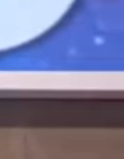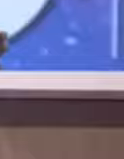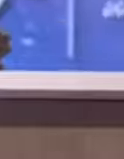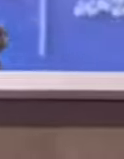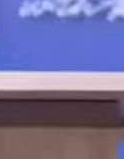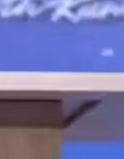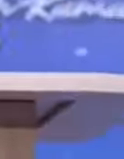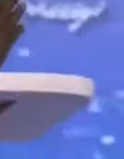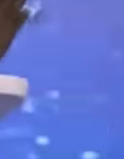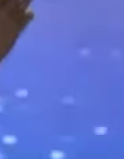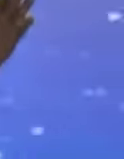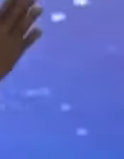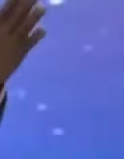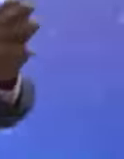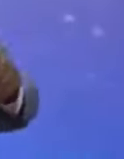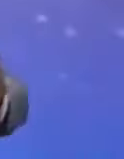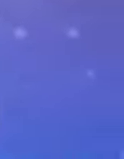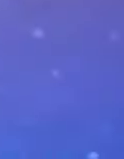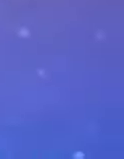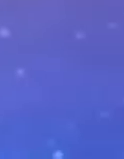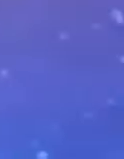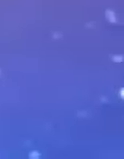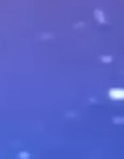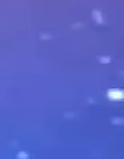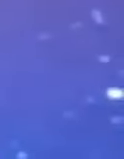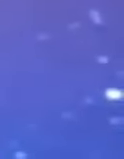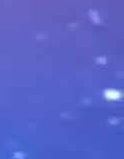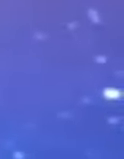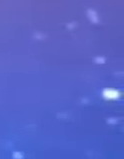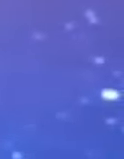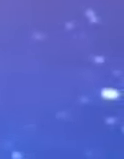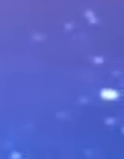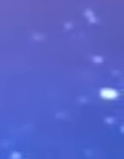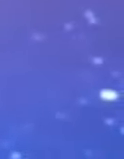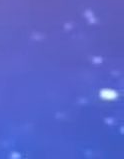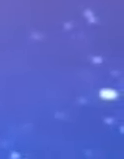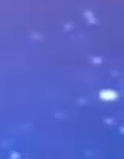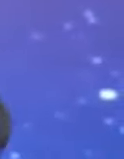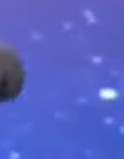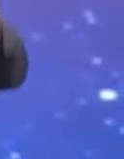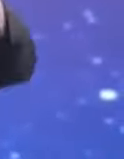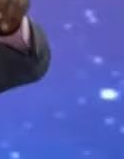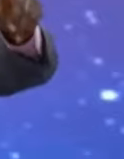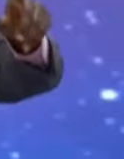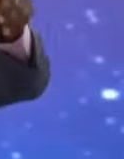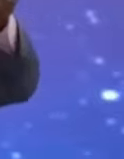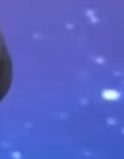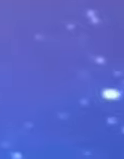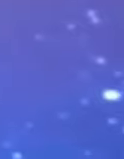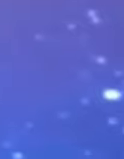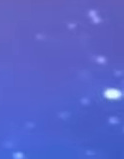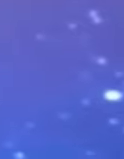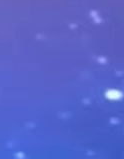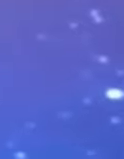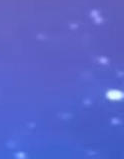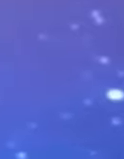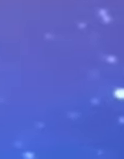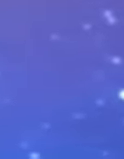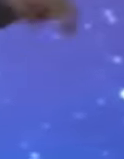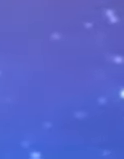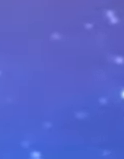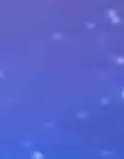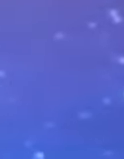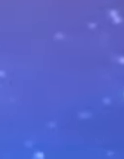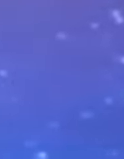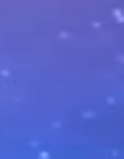manifestation de sa puissance dans ta vie te pousse à la repentance et lorsque nous te donnons la chance ce soir